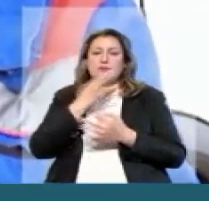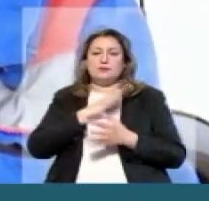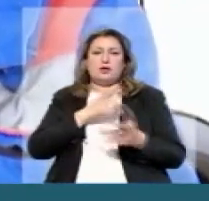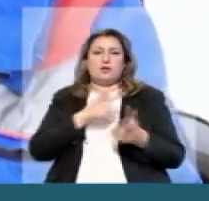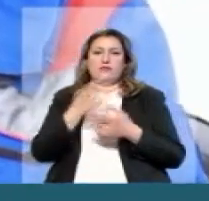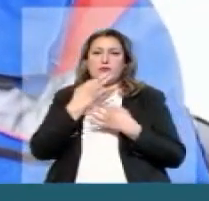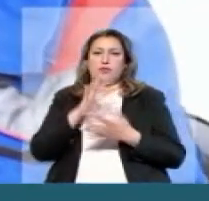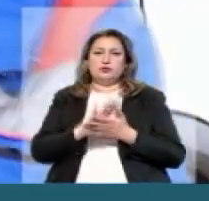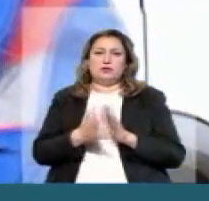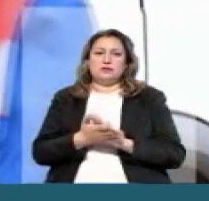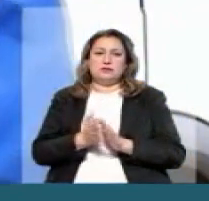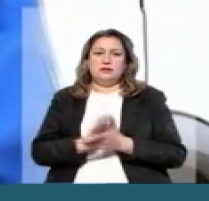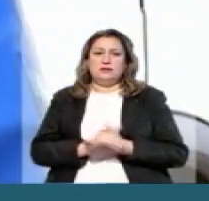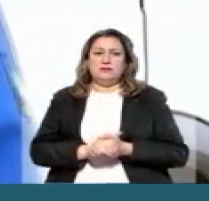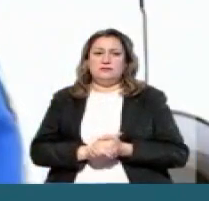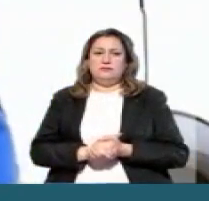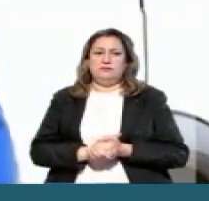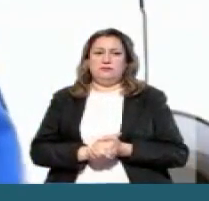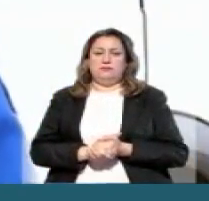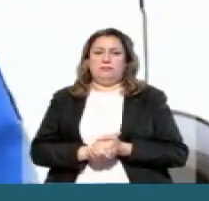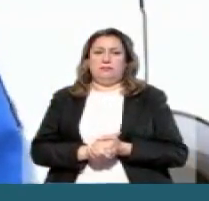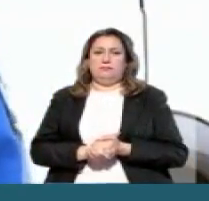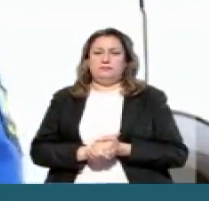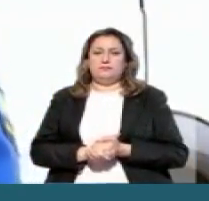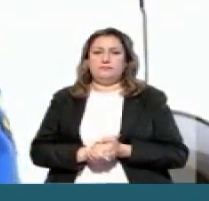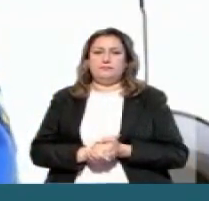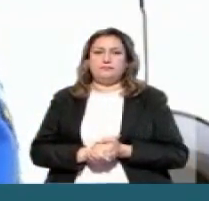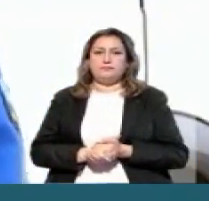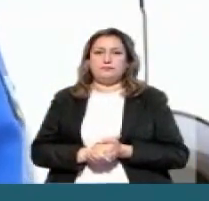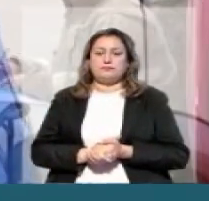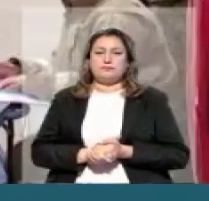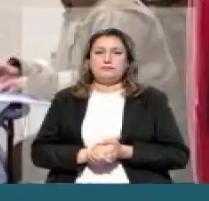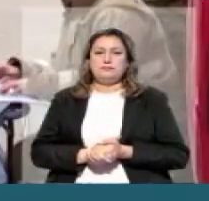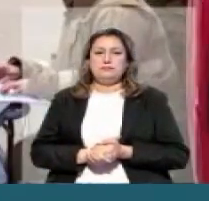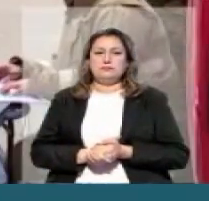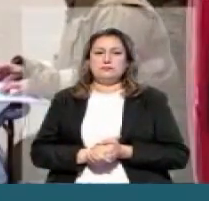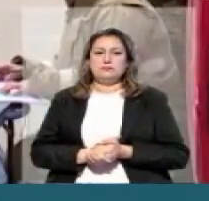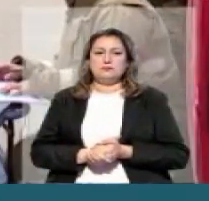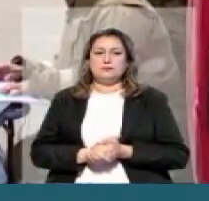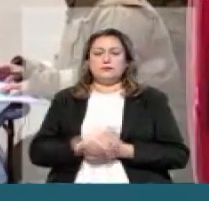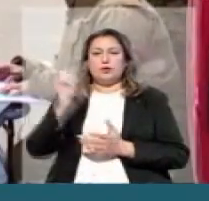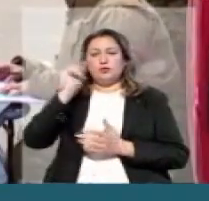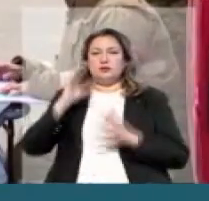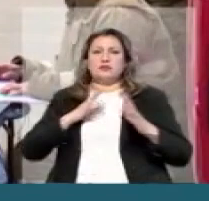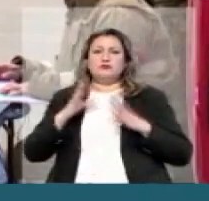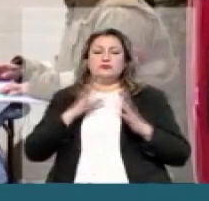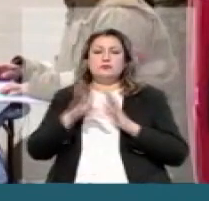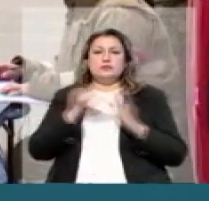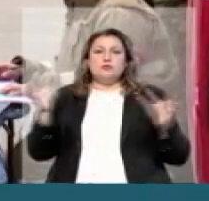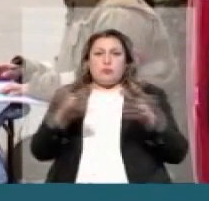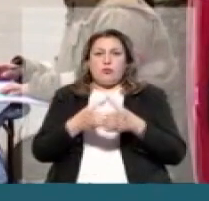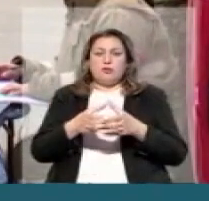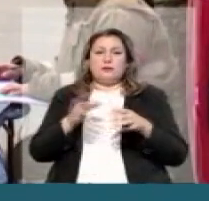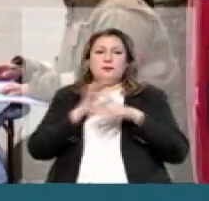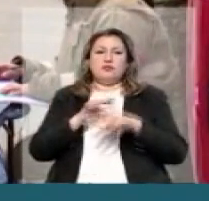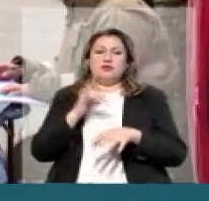кейде мәйітті де шығарып жатады. Біз кез келген жағдайға дайын болу керекпіз. Оқу-жаттығу жиындары алғаш ұйымдастырылып отырған